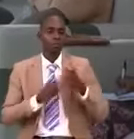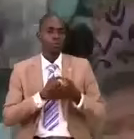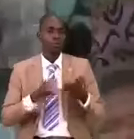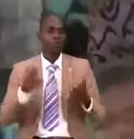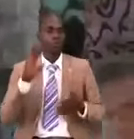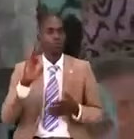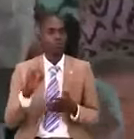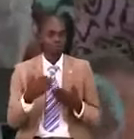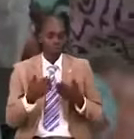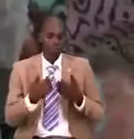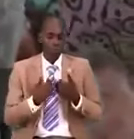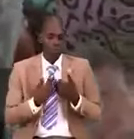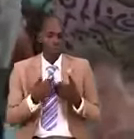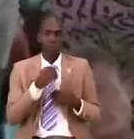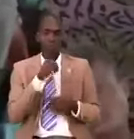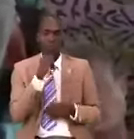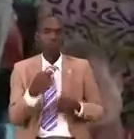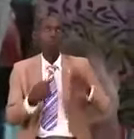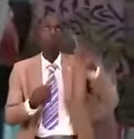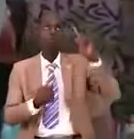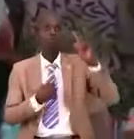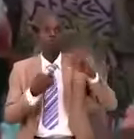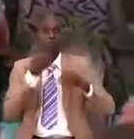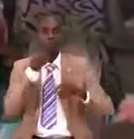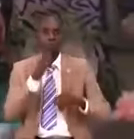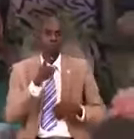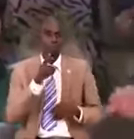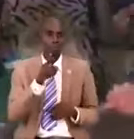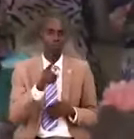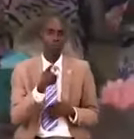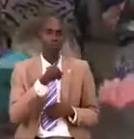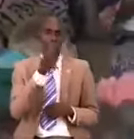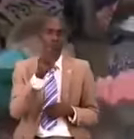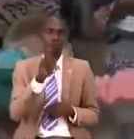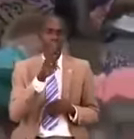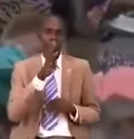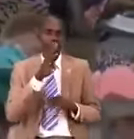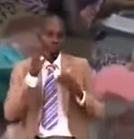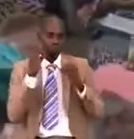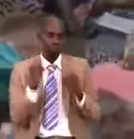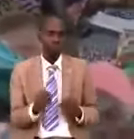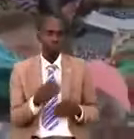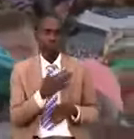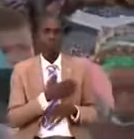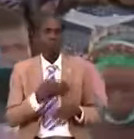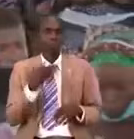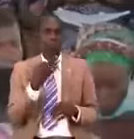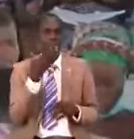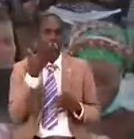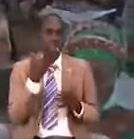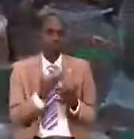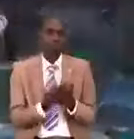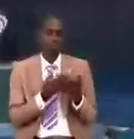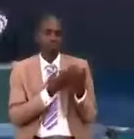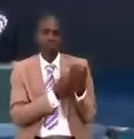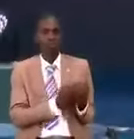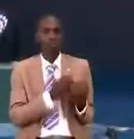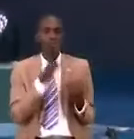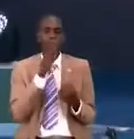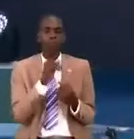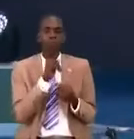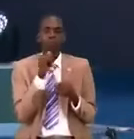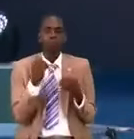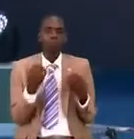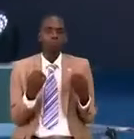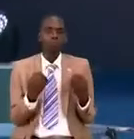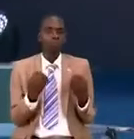courage ne te ferait point et ne t'épouvante point car l'Éternel ton Dieu